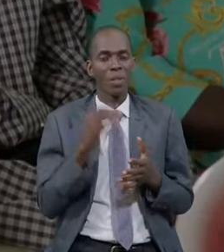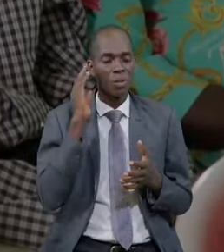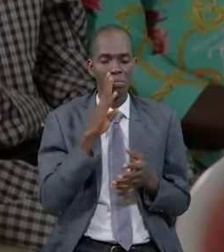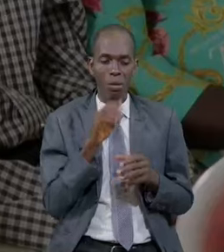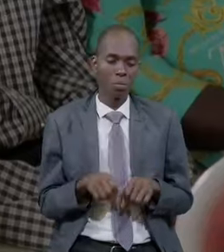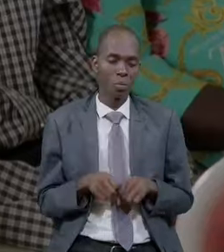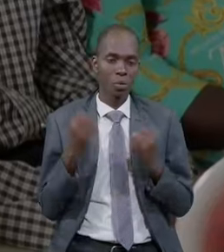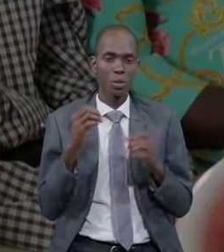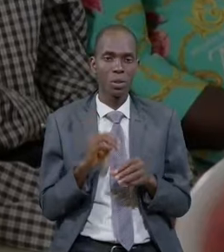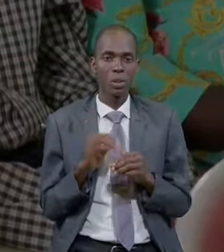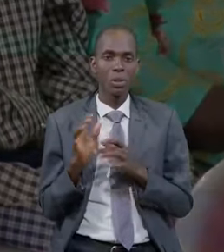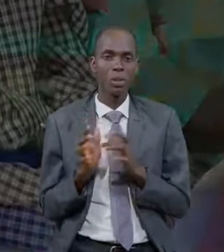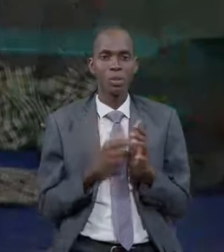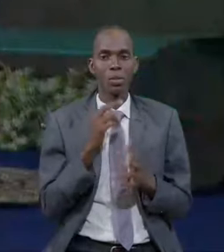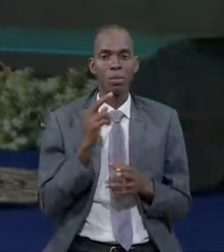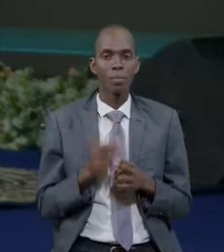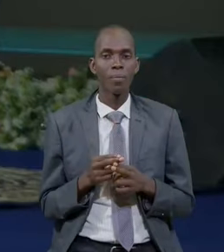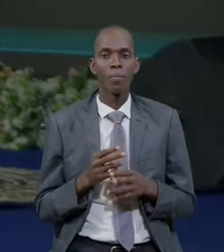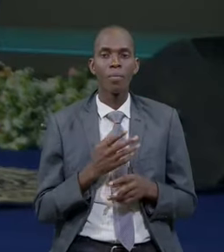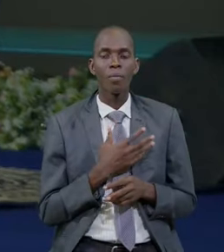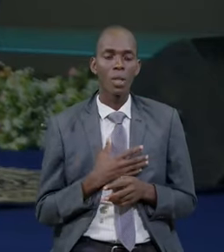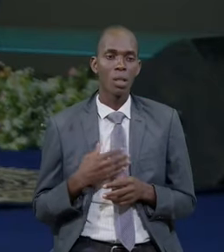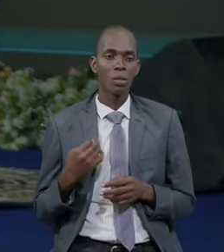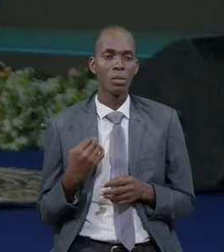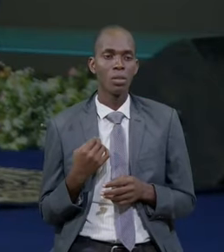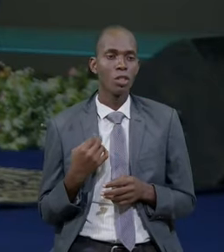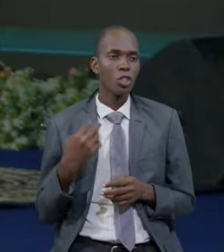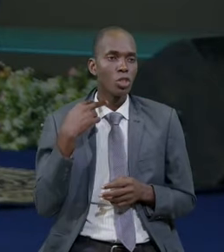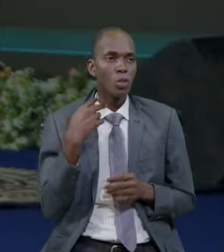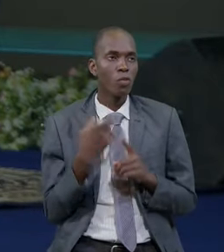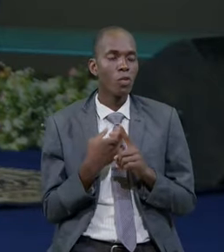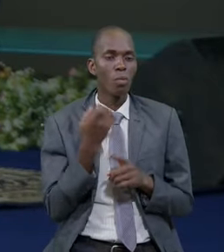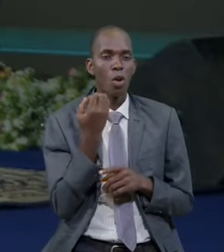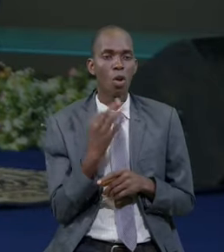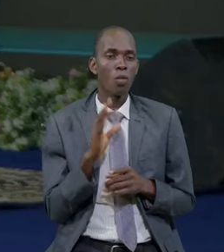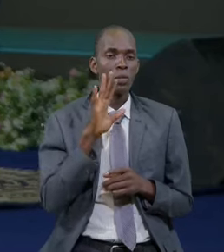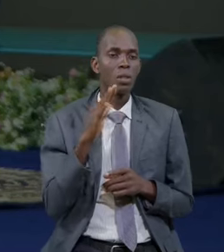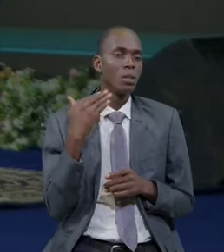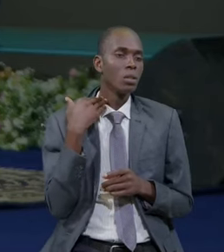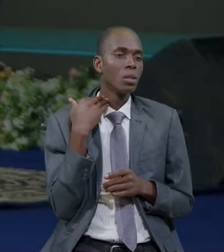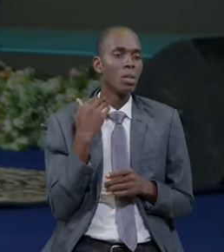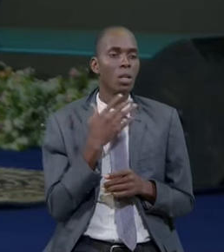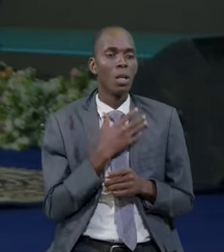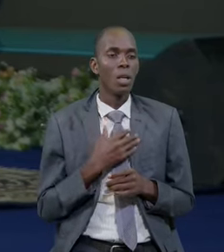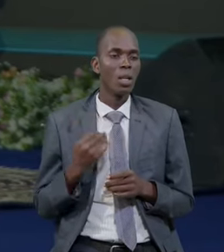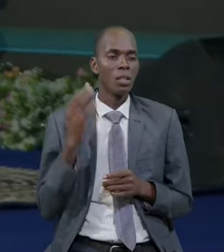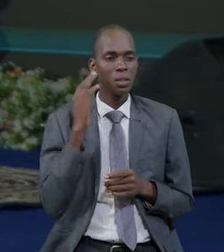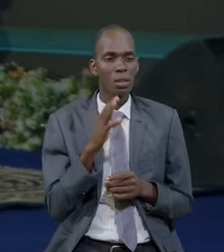Jésus. Et son joug de dessus ton cou. Et